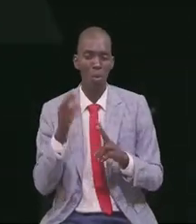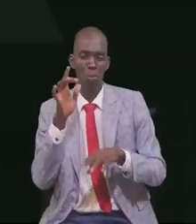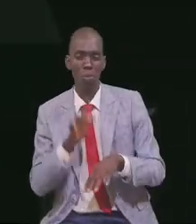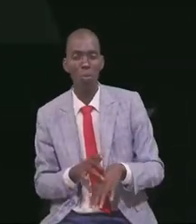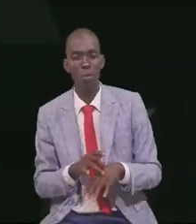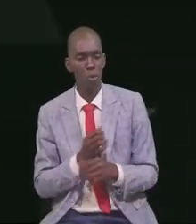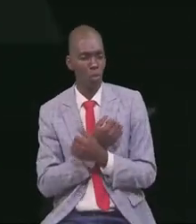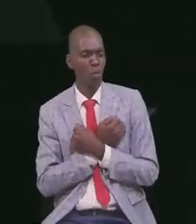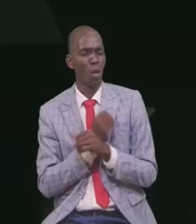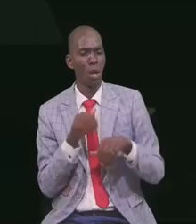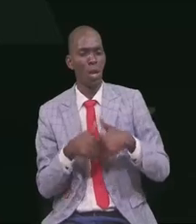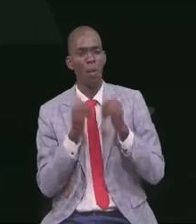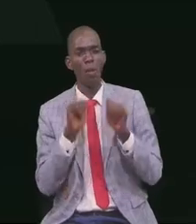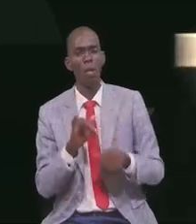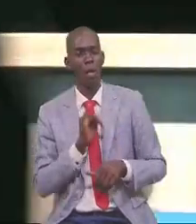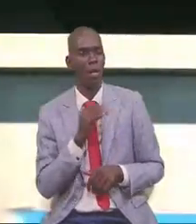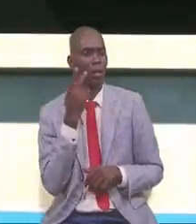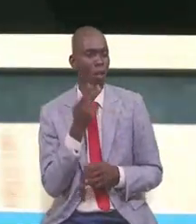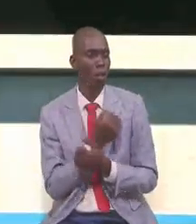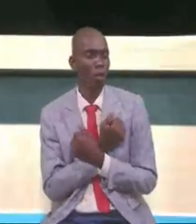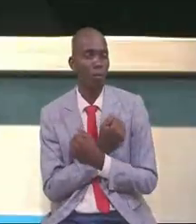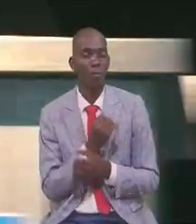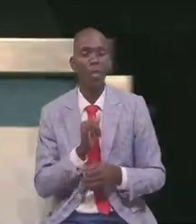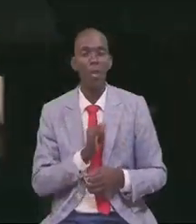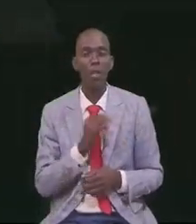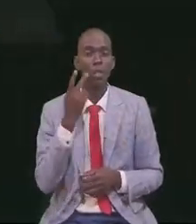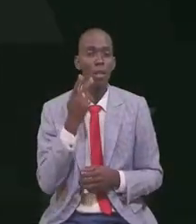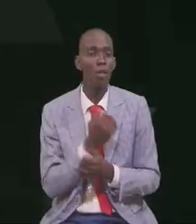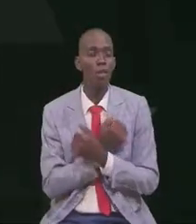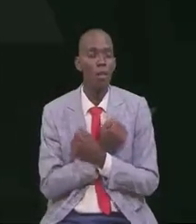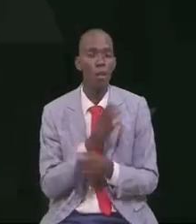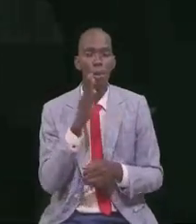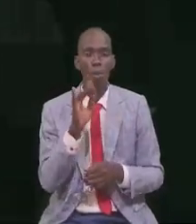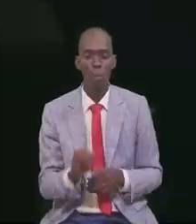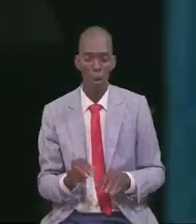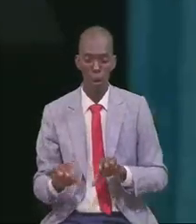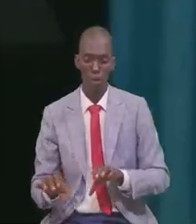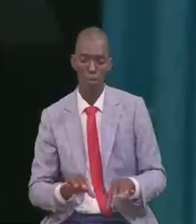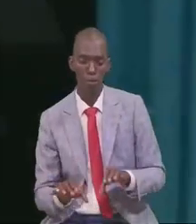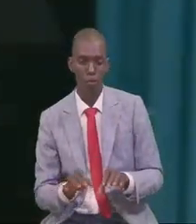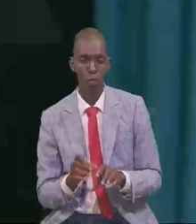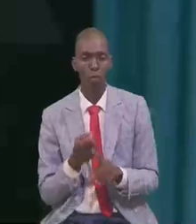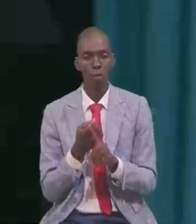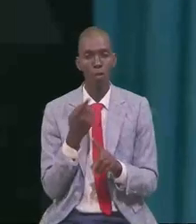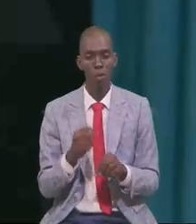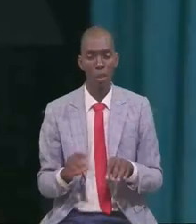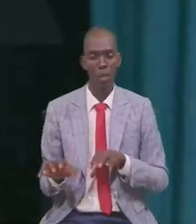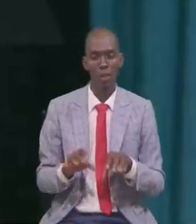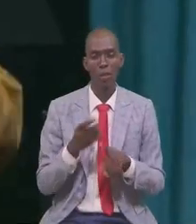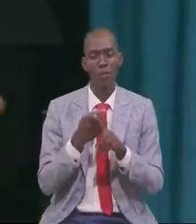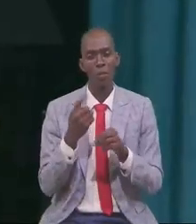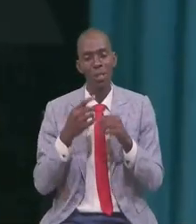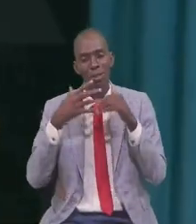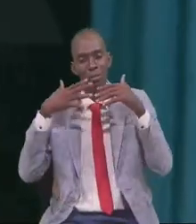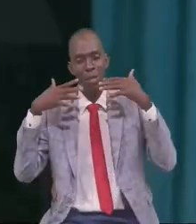voir l'amour? Je vois l'amour par l'action, de l'action, du sourire,